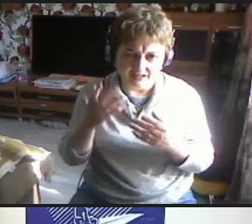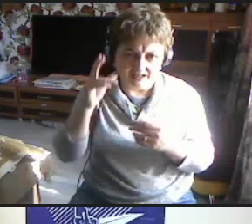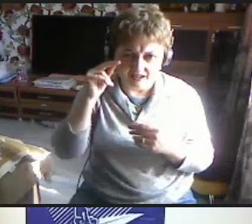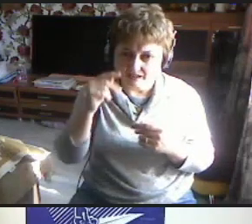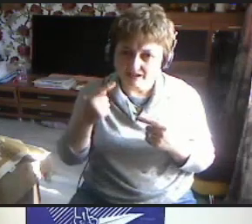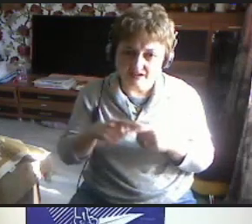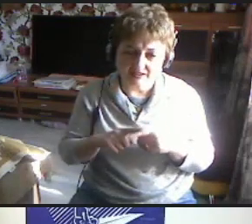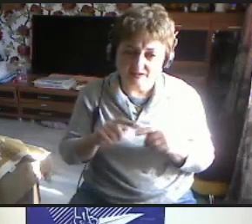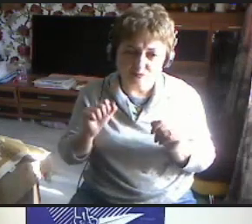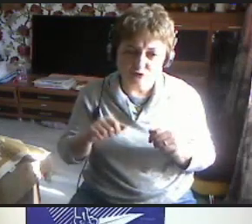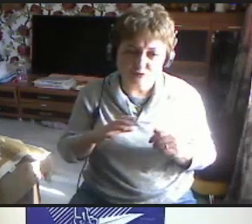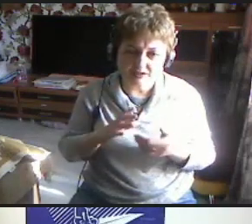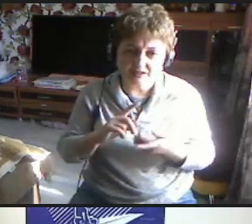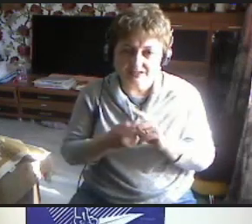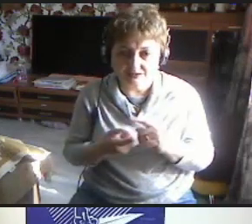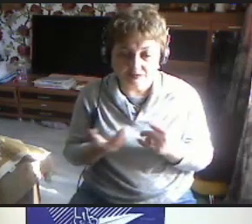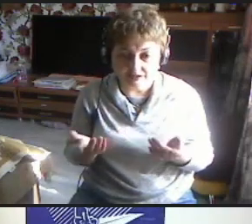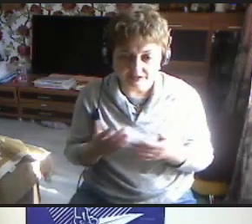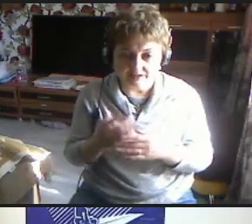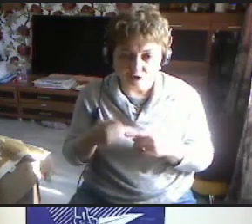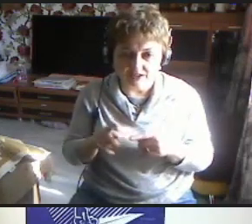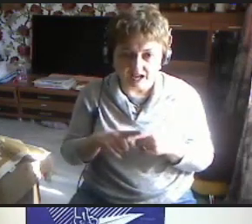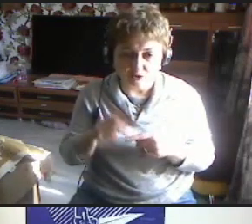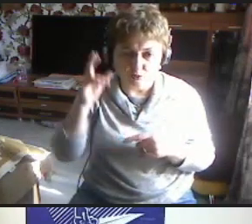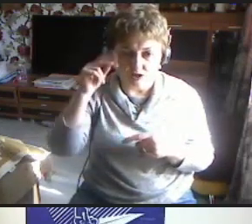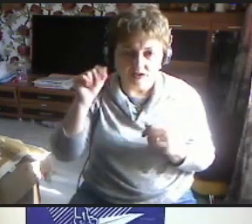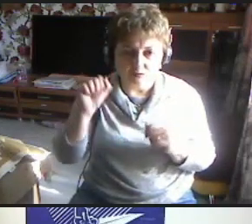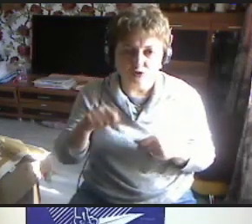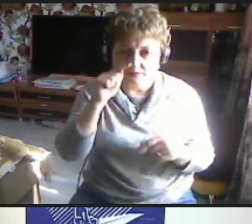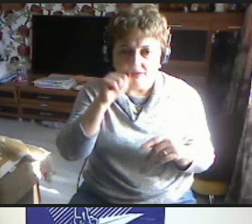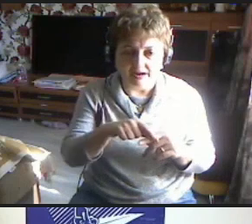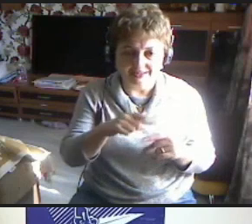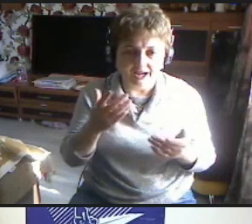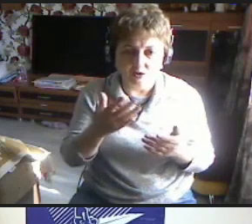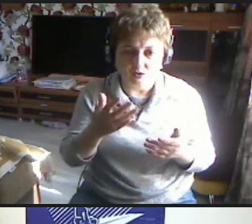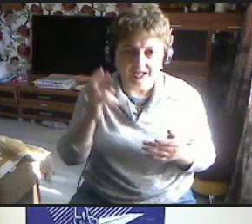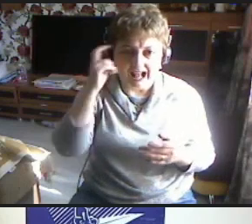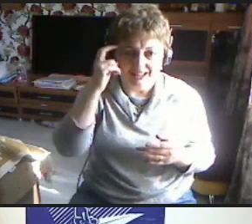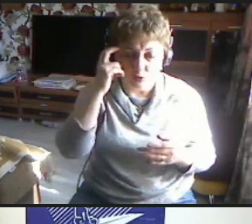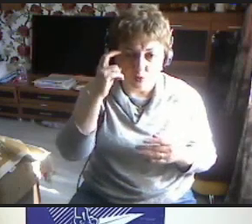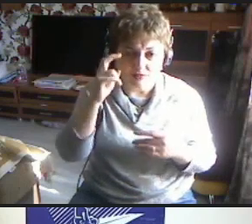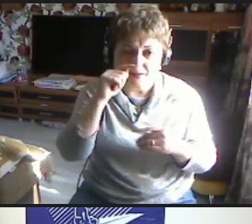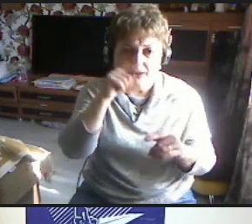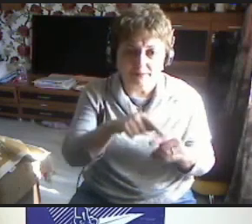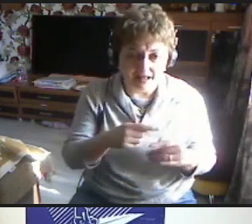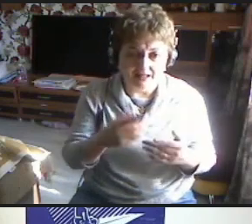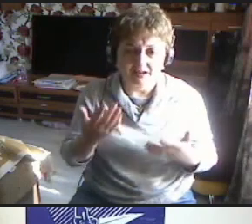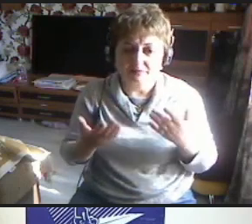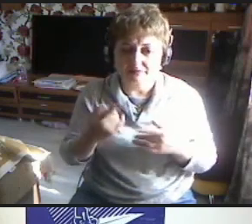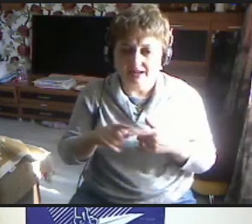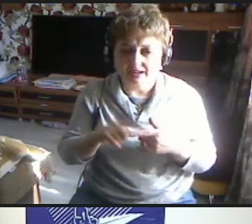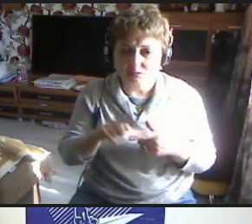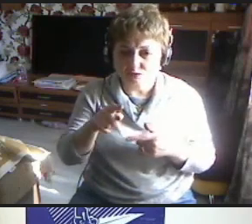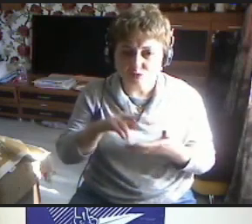как-то изменено. На эту дату может попасть контрольный, который будет через 3 месяца. Поэтому вы к этому плану графику,